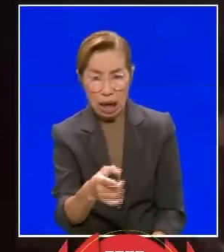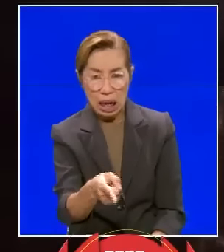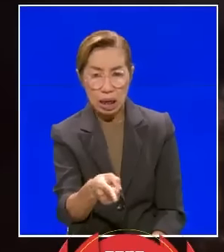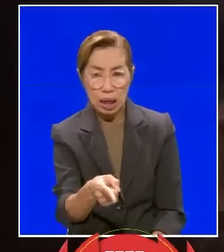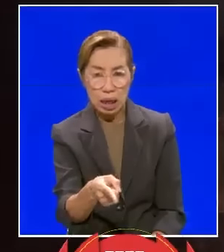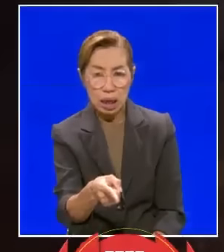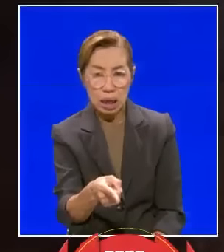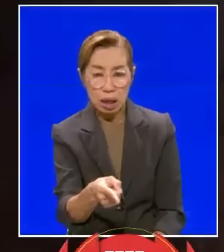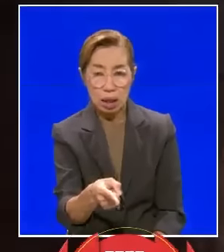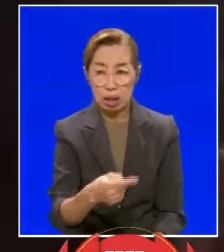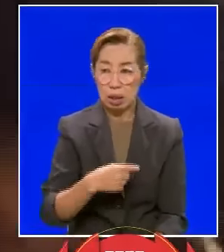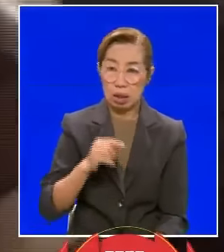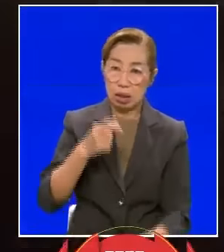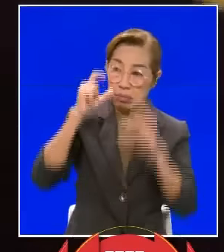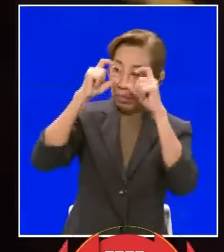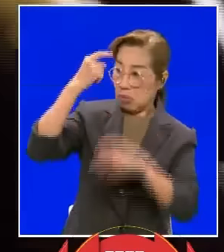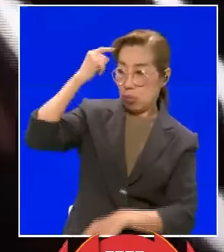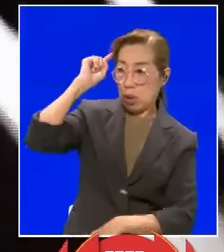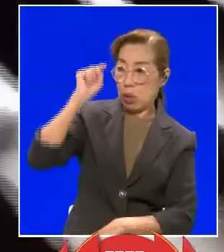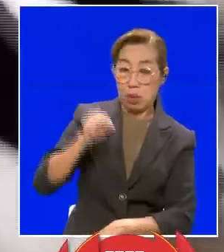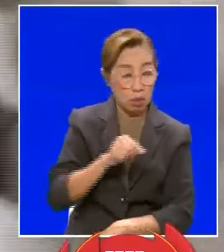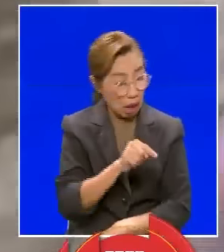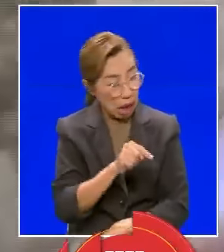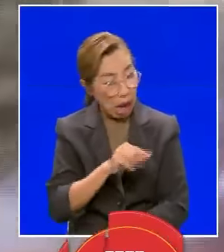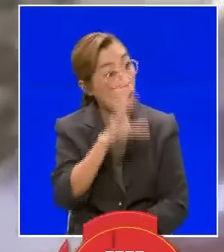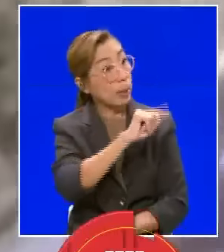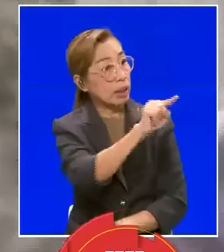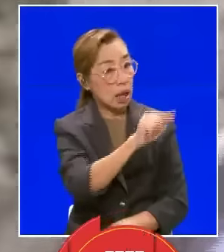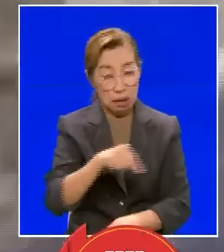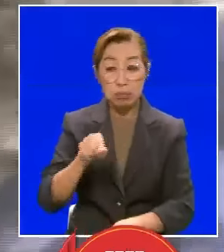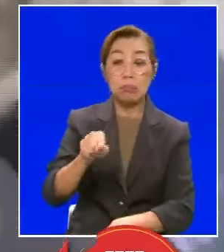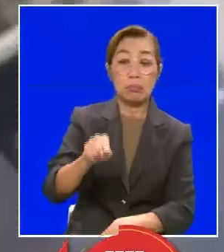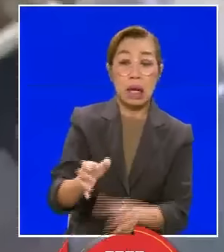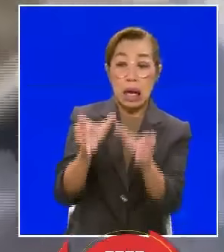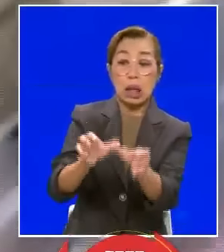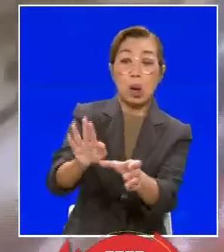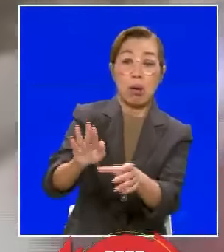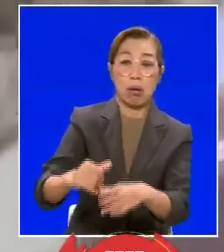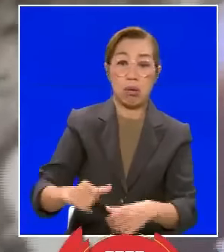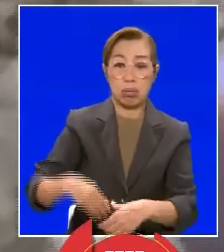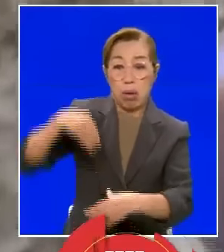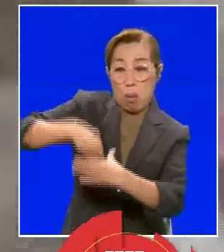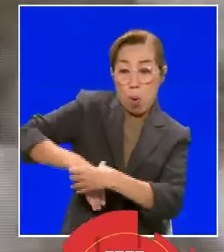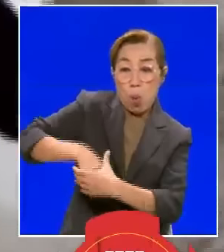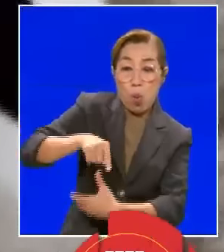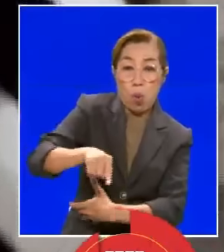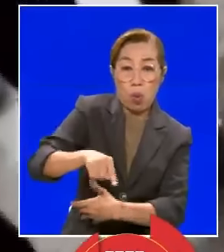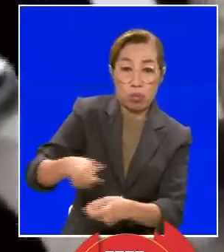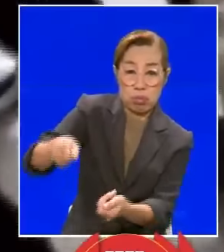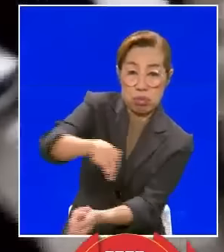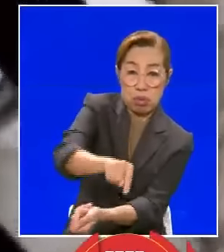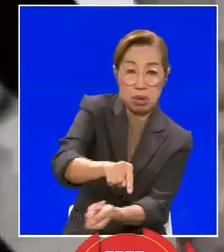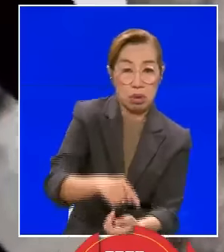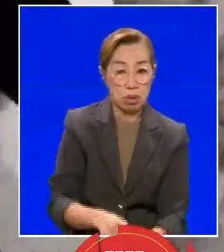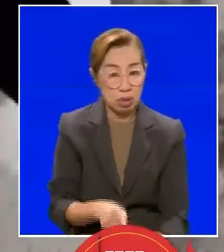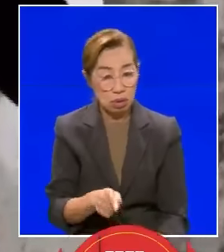อันนี้อะไร นี่ตัด มาจากไหนคะ ก็มาจากอยู่ในกระเป๋าของน้อง กระเป๋า จากในเสื้อผ้าทั้งหมด ใ